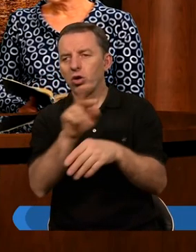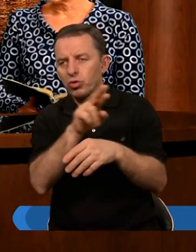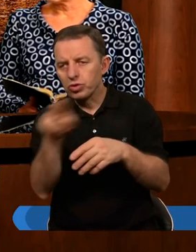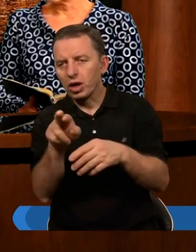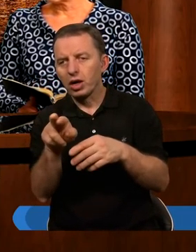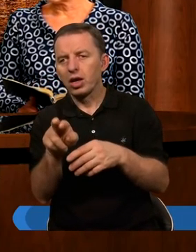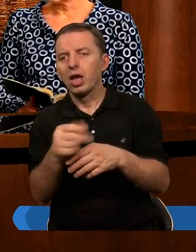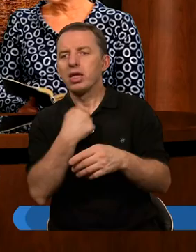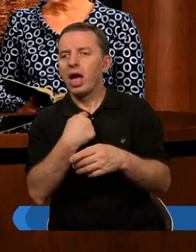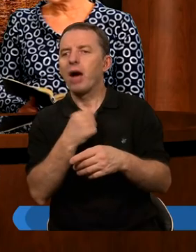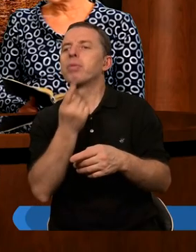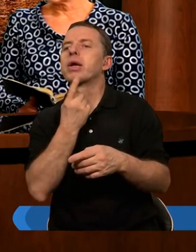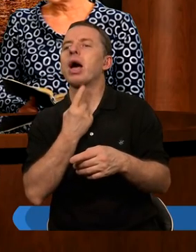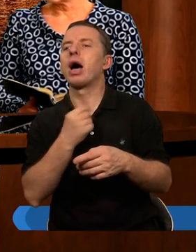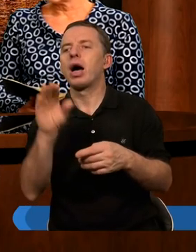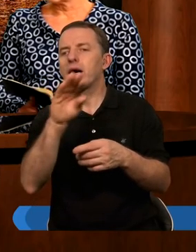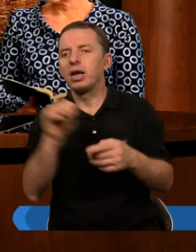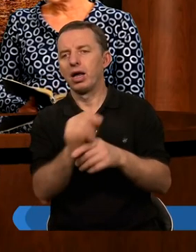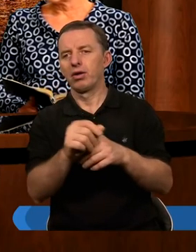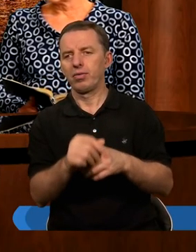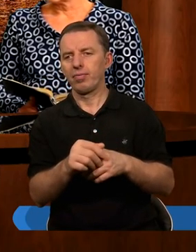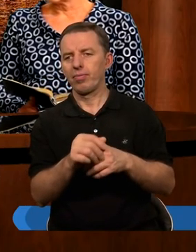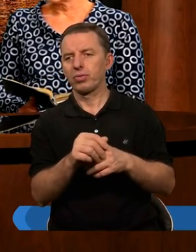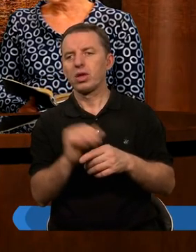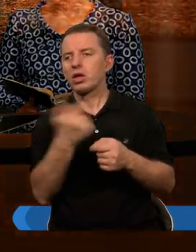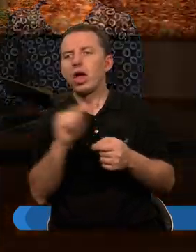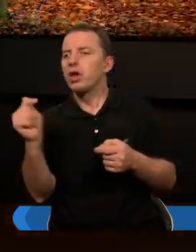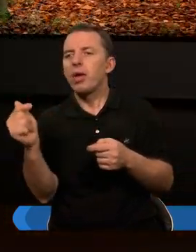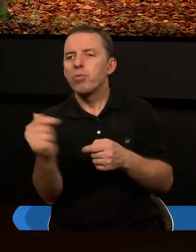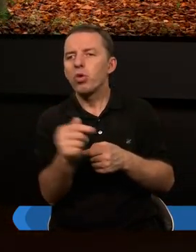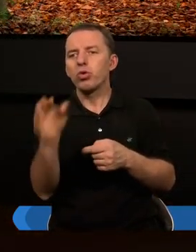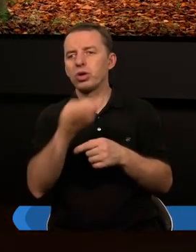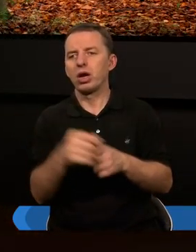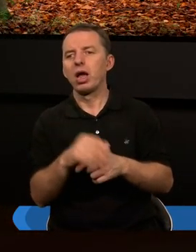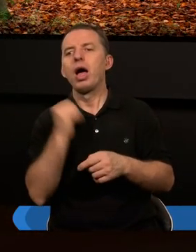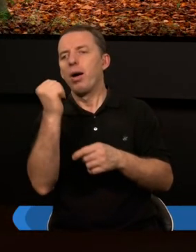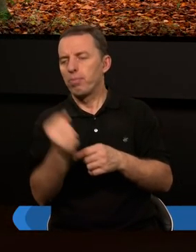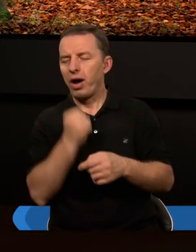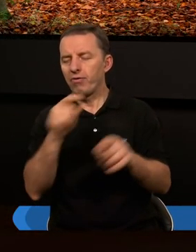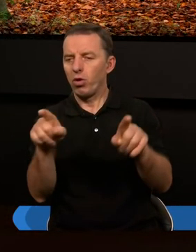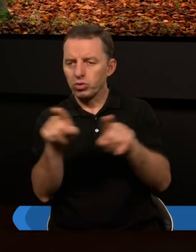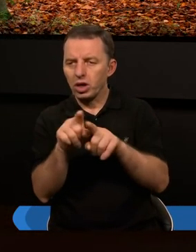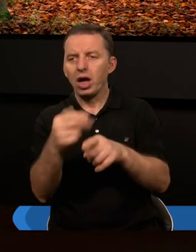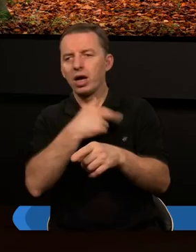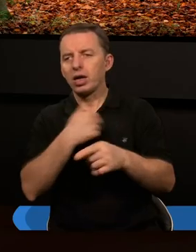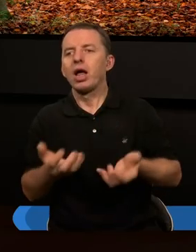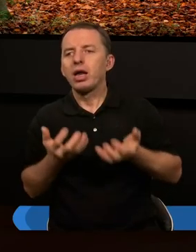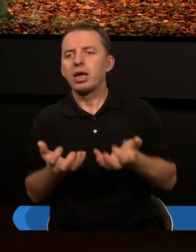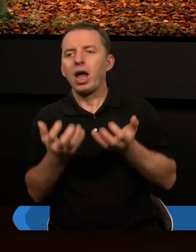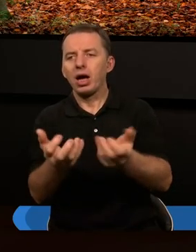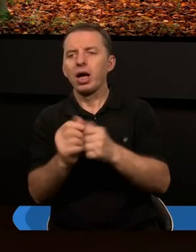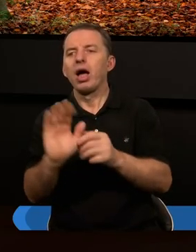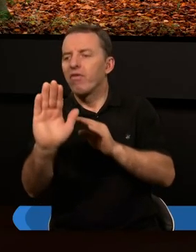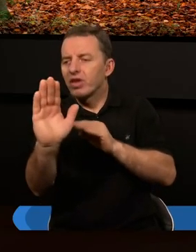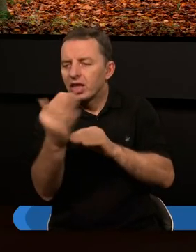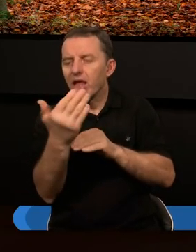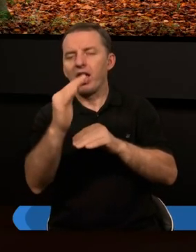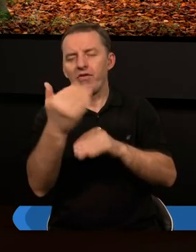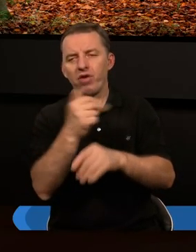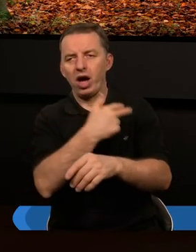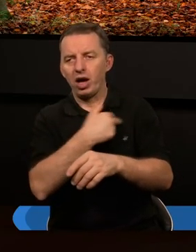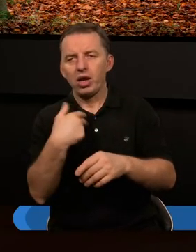rzecz, że ja pragnę i to robię. Ja nie muszę. Paweł też nas zachęca, on wzywa